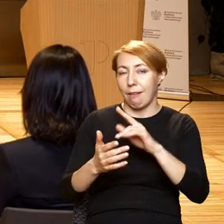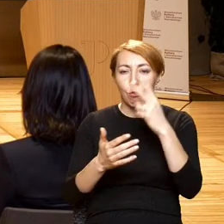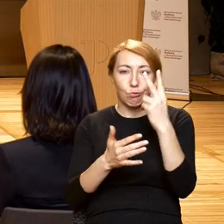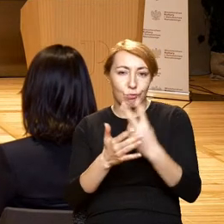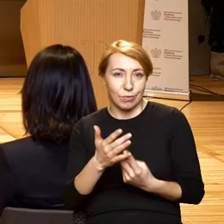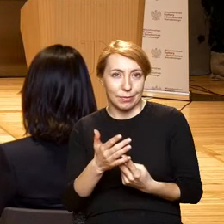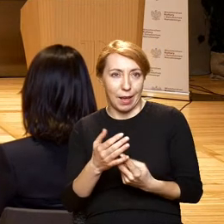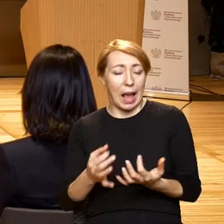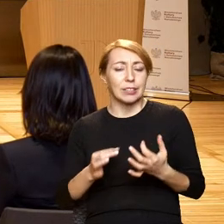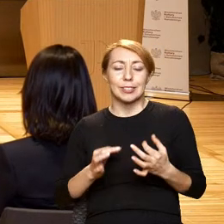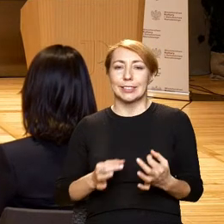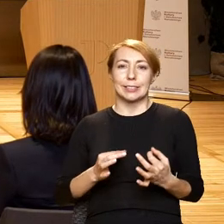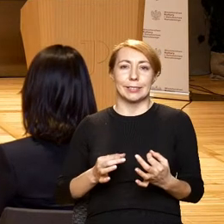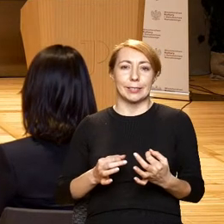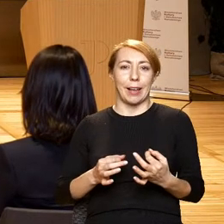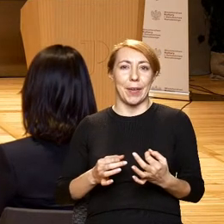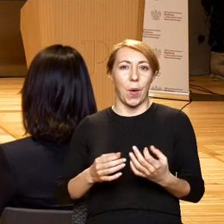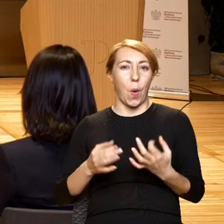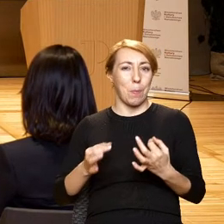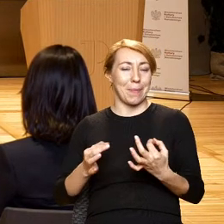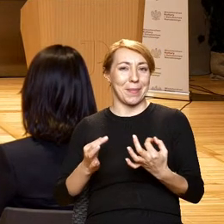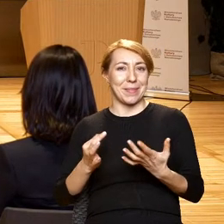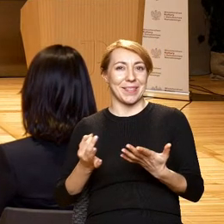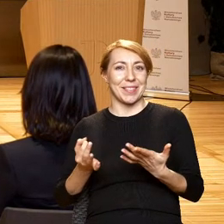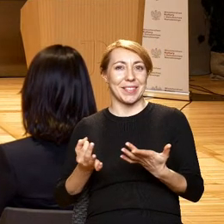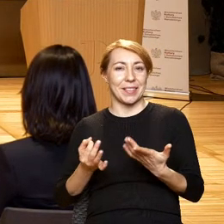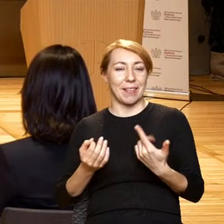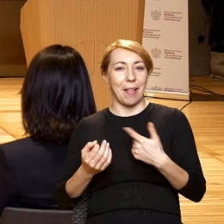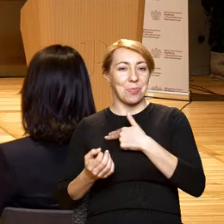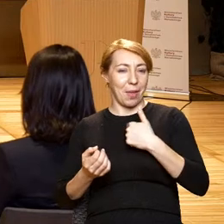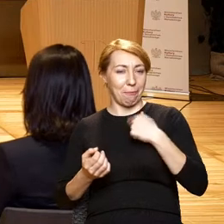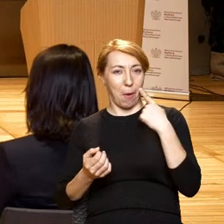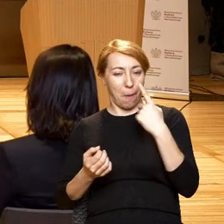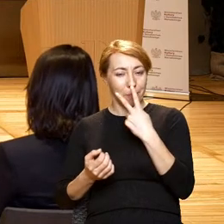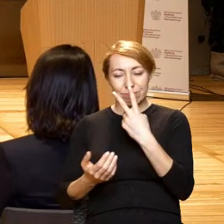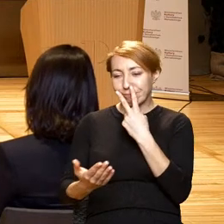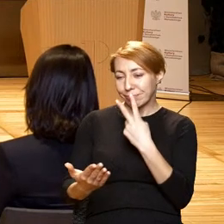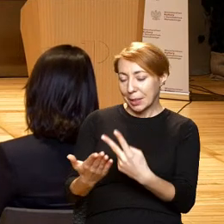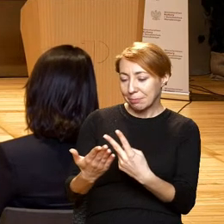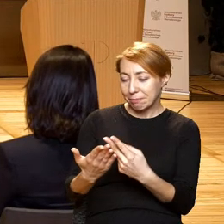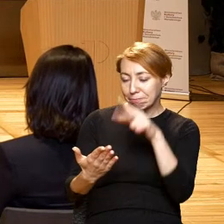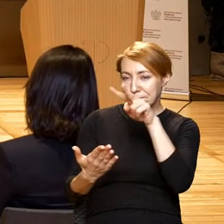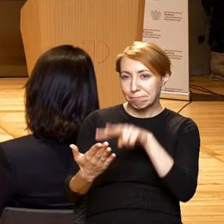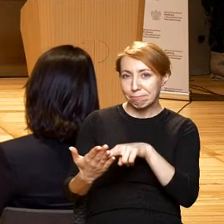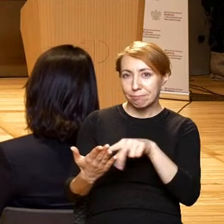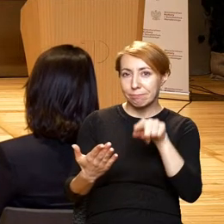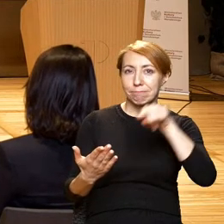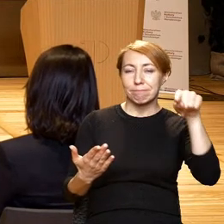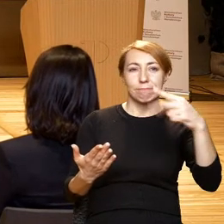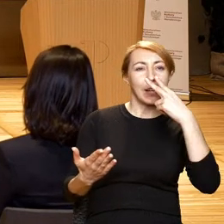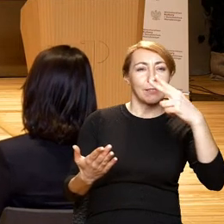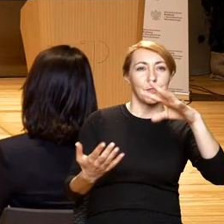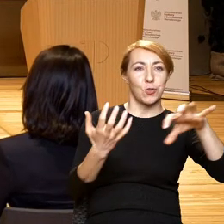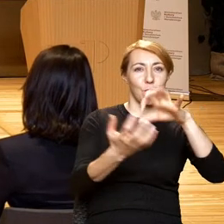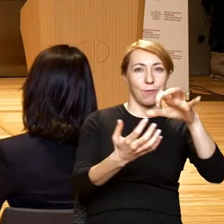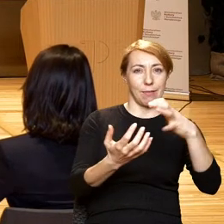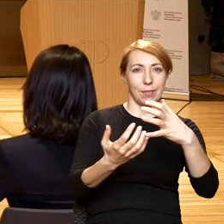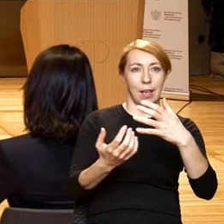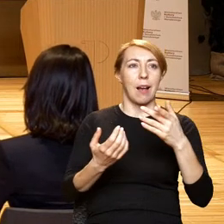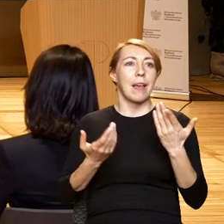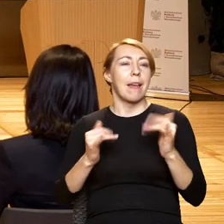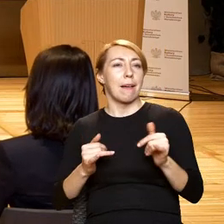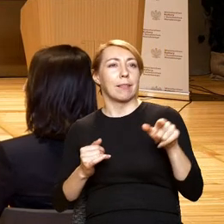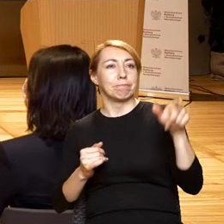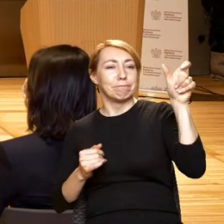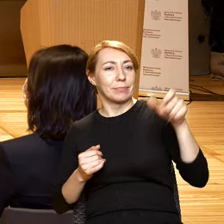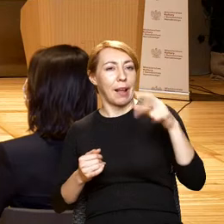jak dzisiaj współczesnymi naszymi oczami widzimy tamten świat, jak Litwin